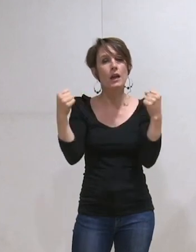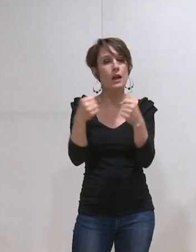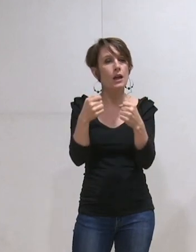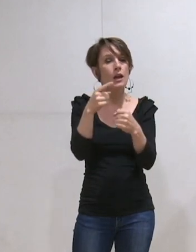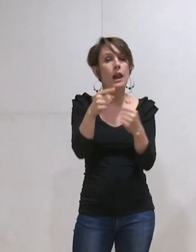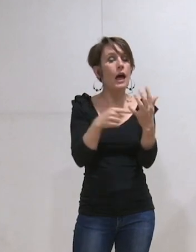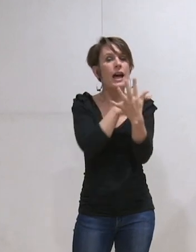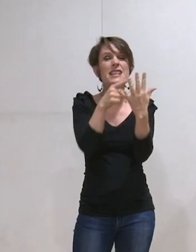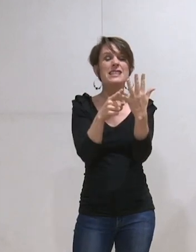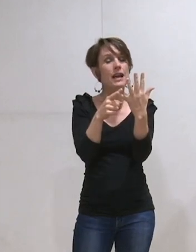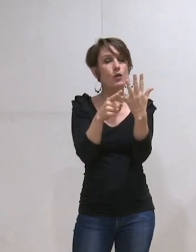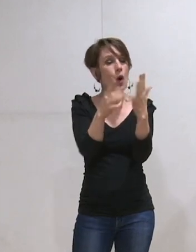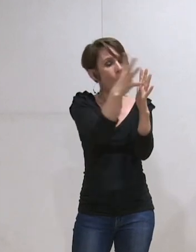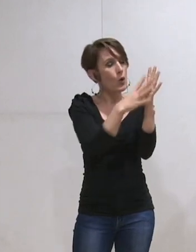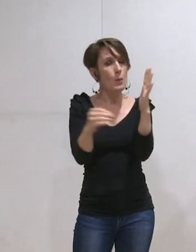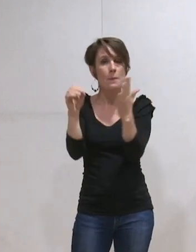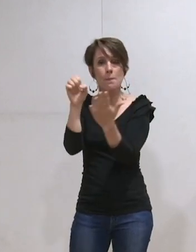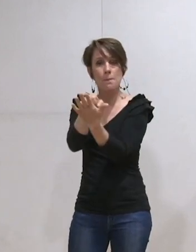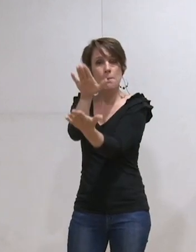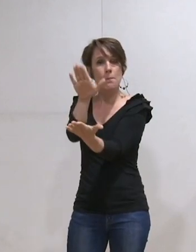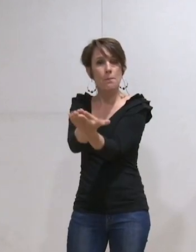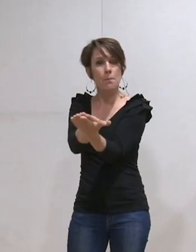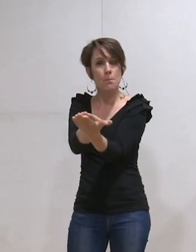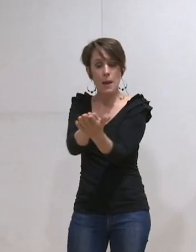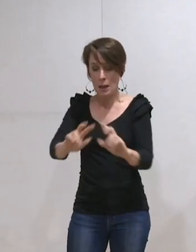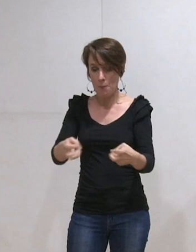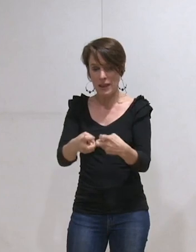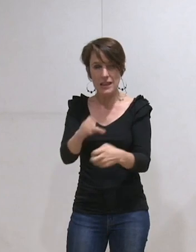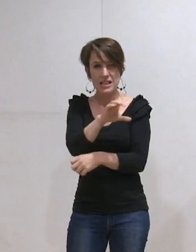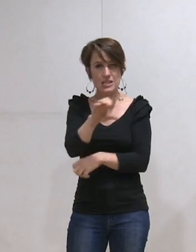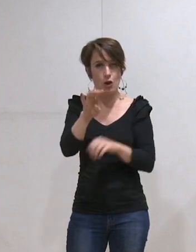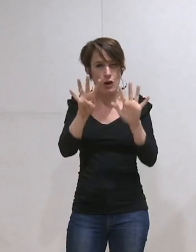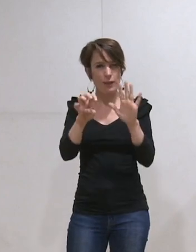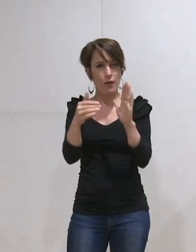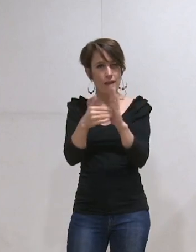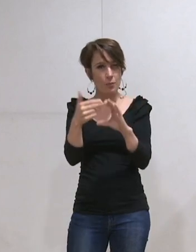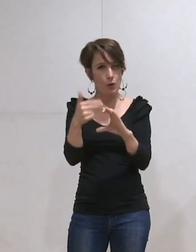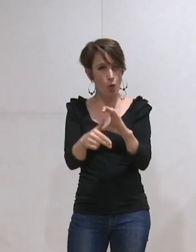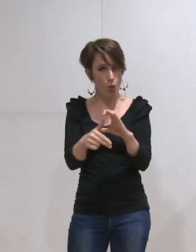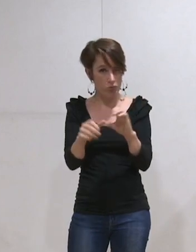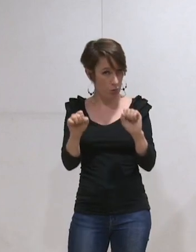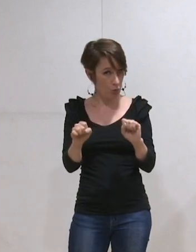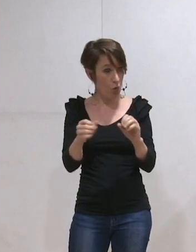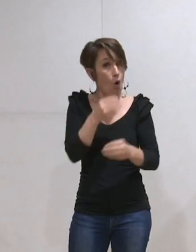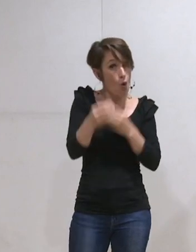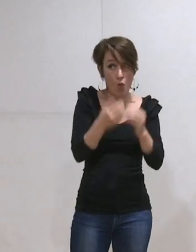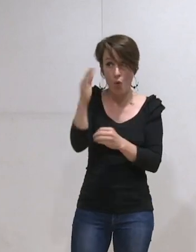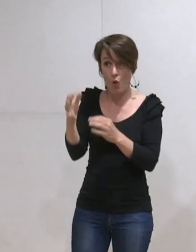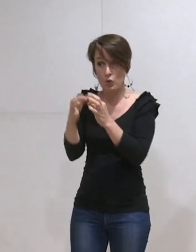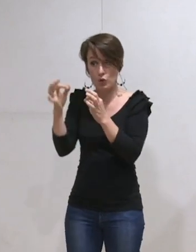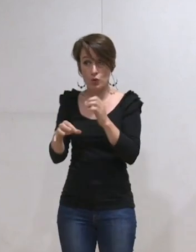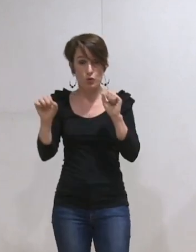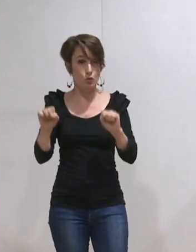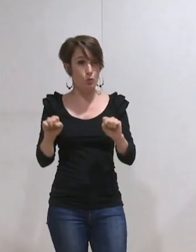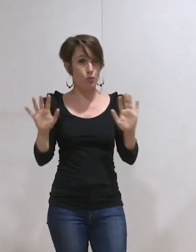ces C doigts et vous mettez coût 190000 € si ça vous plaît pas j'ai une autre solution à vous proposer vous